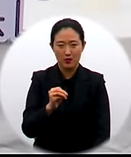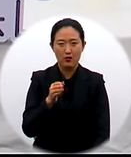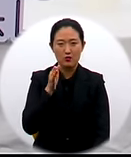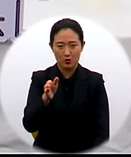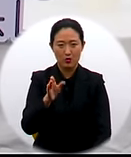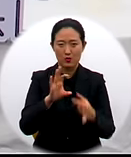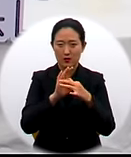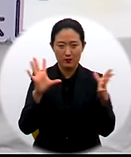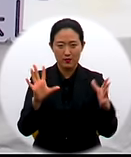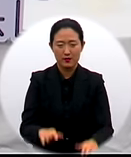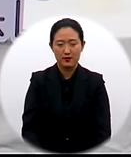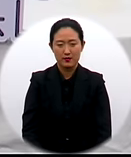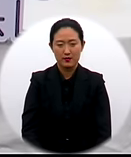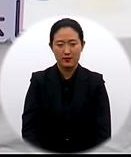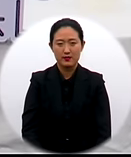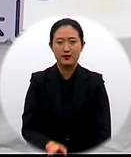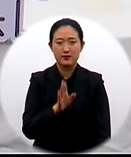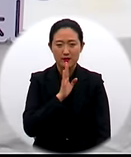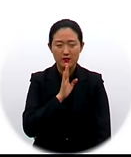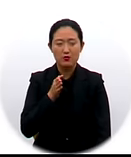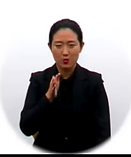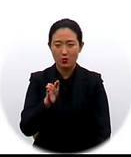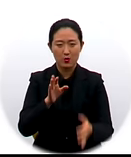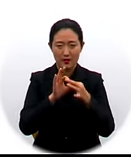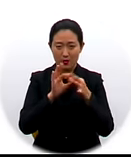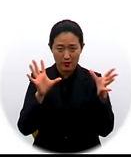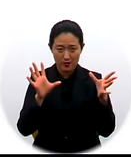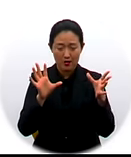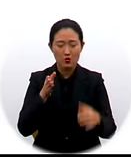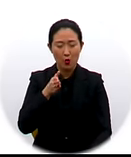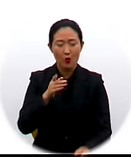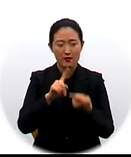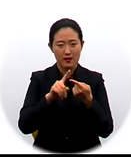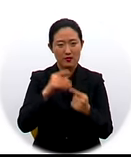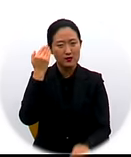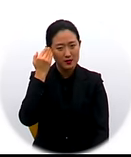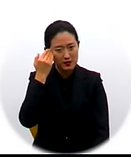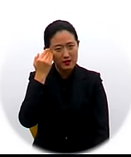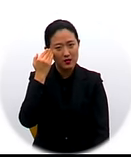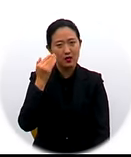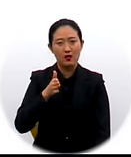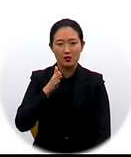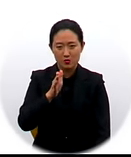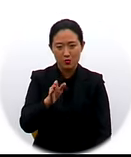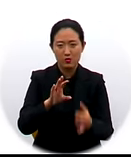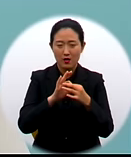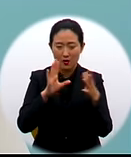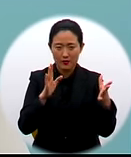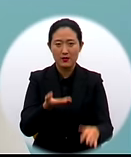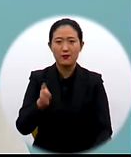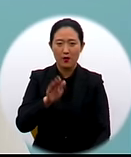과정에서 전공을 보지 않는다는 겁니다. 현재 국내 채용하는 대부분의 포지션 거의 80%가 전공무관으로 채용을